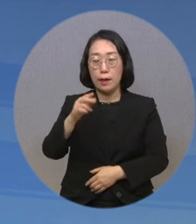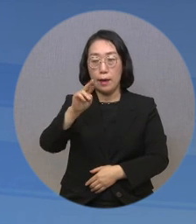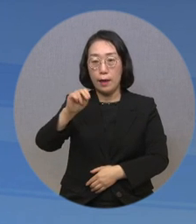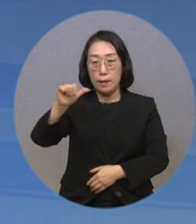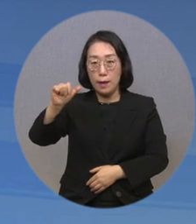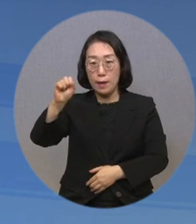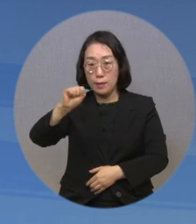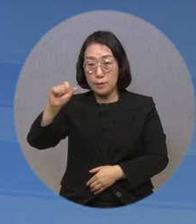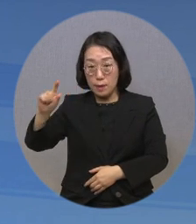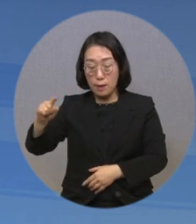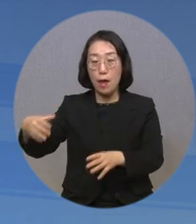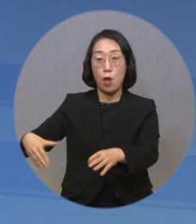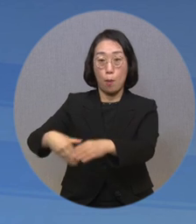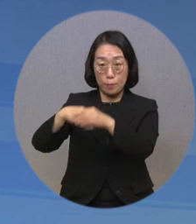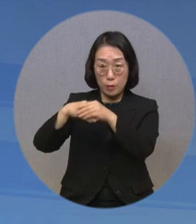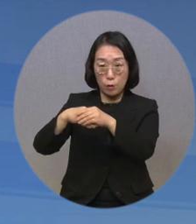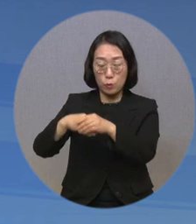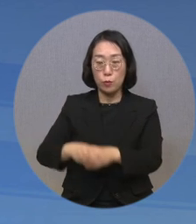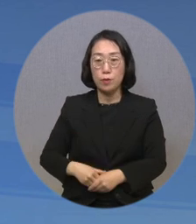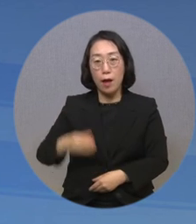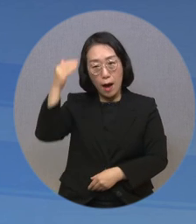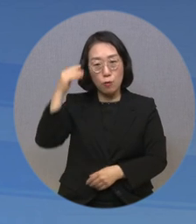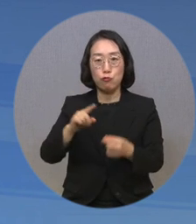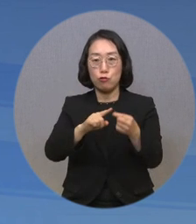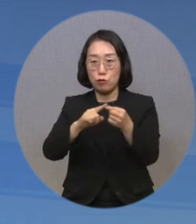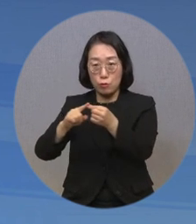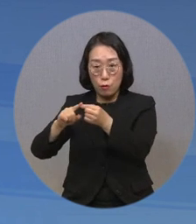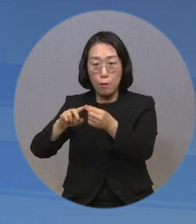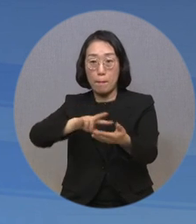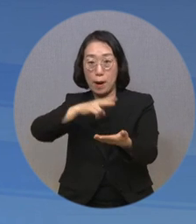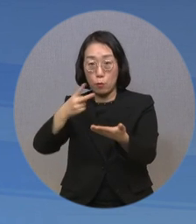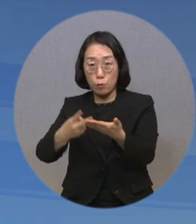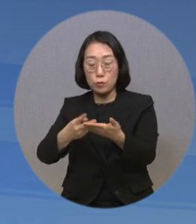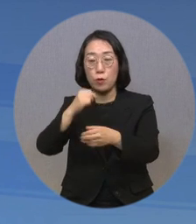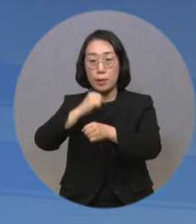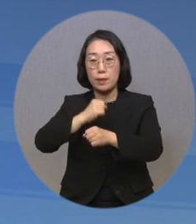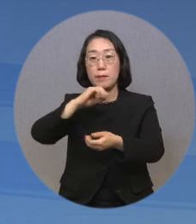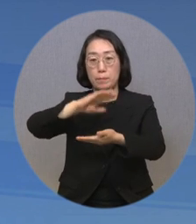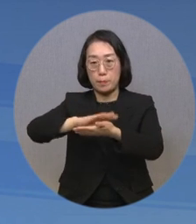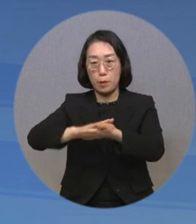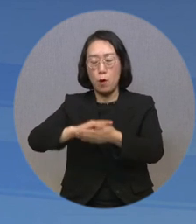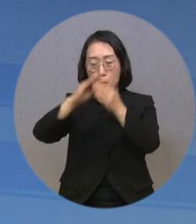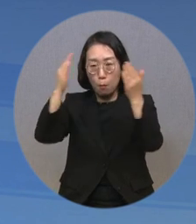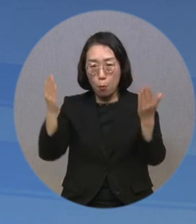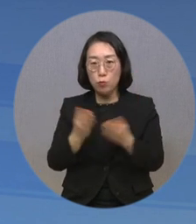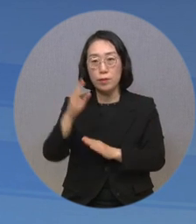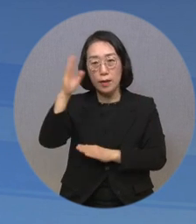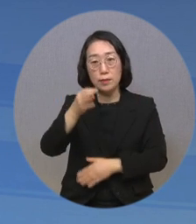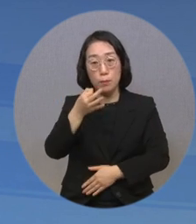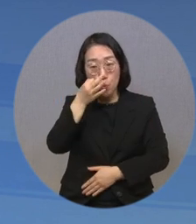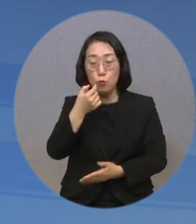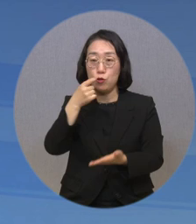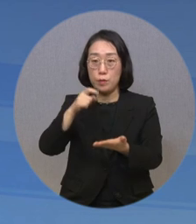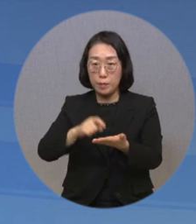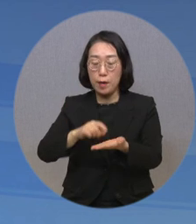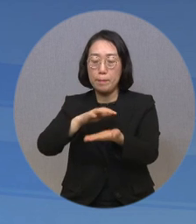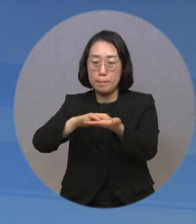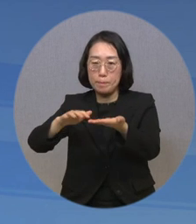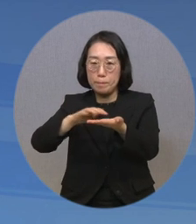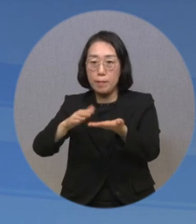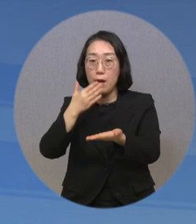통해 국문판 판권을 확보하고 시각장애인과 초등학생 모두가 내용에 쉽게 접근할 수